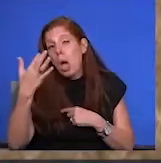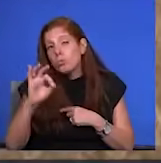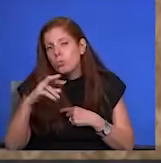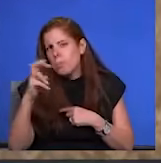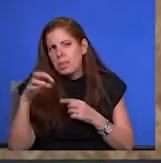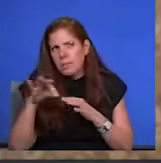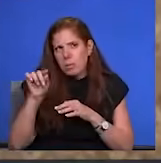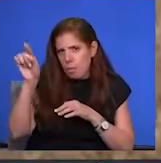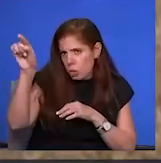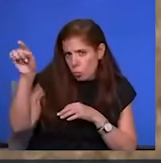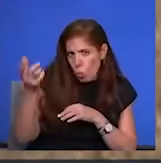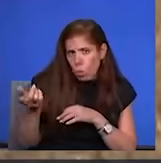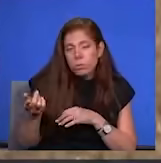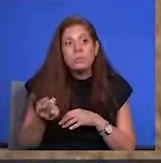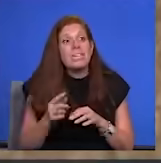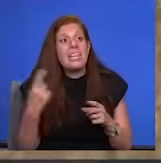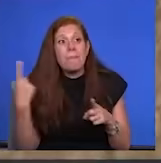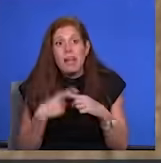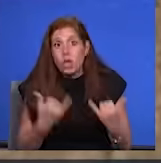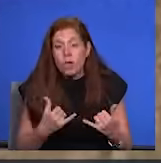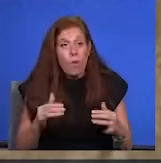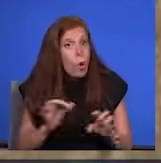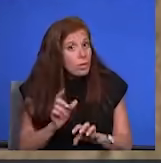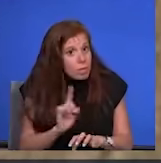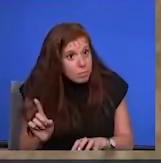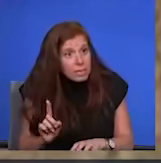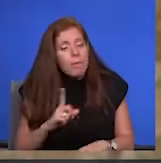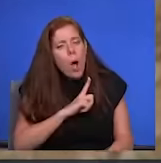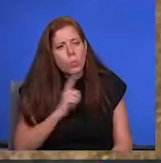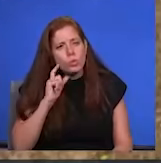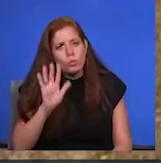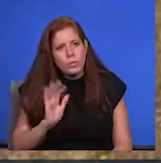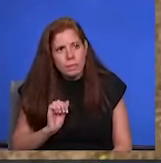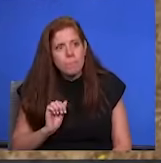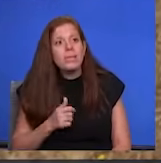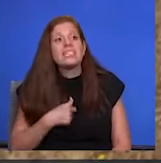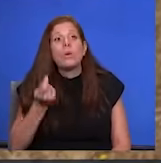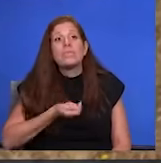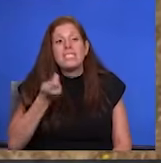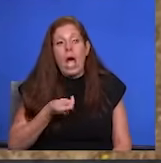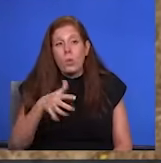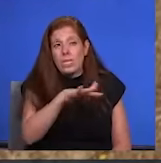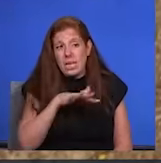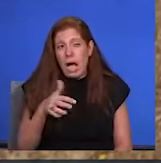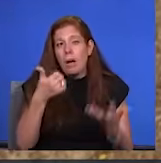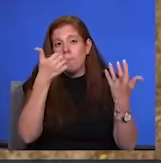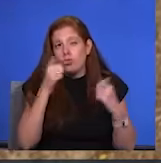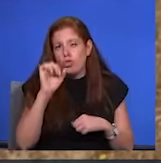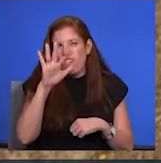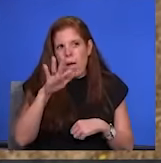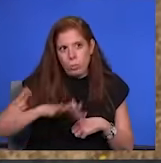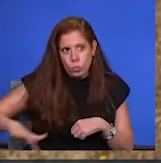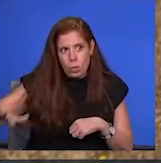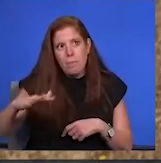כאן. ואם עד עכשיו לא התעצבנתם, חכו שתשמעו את זה. אז אנחנו בעצם שכרנו את הקרקע הזאת, זה 65 דונם, קרקע